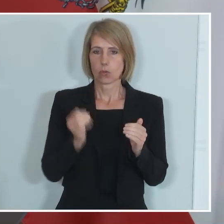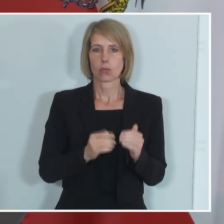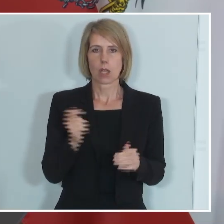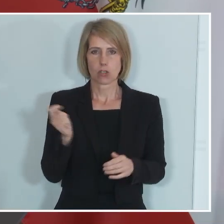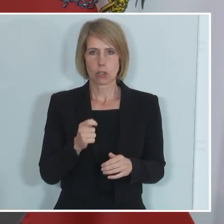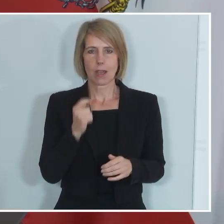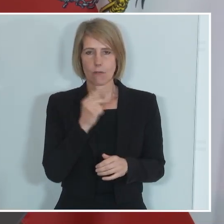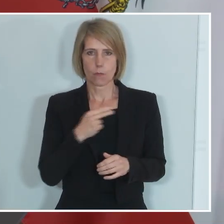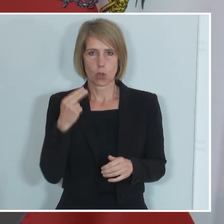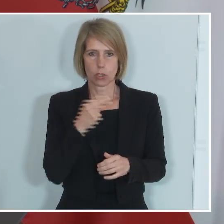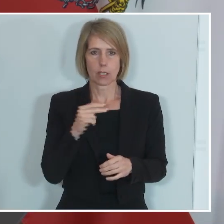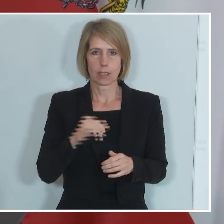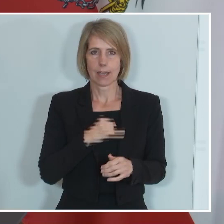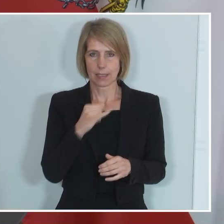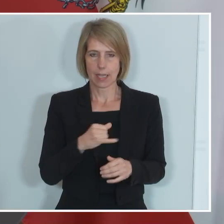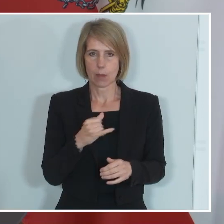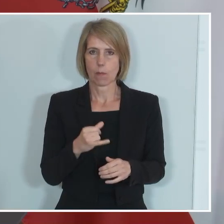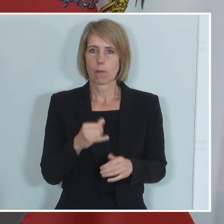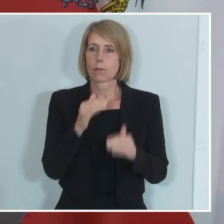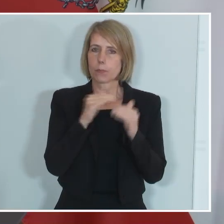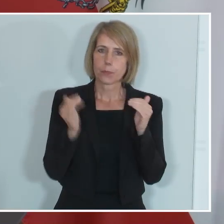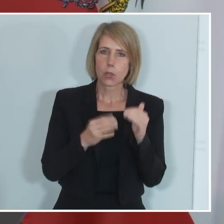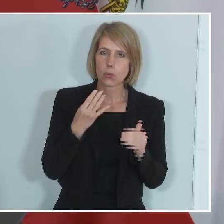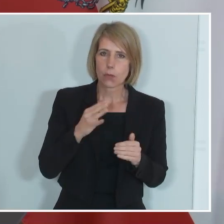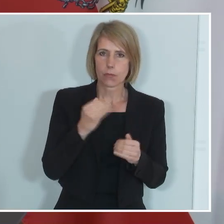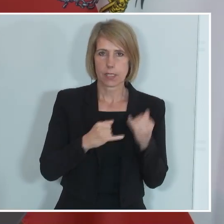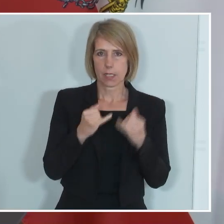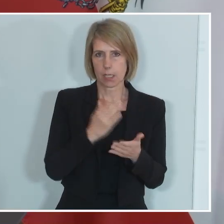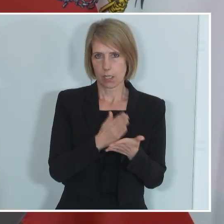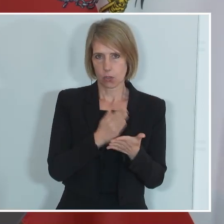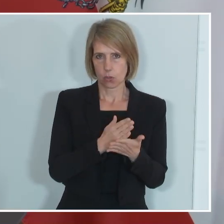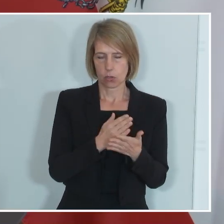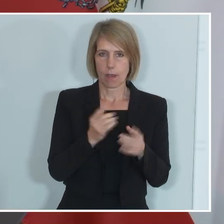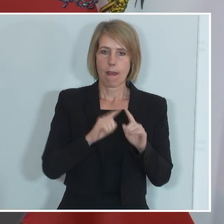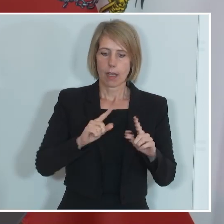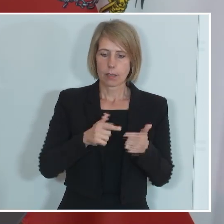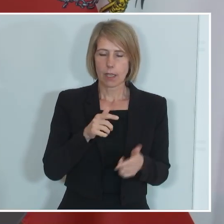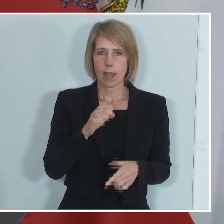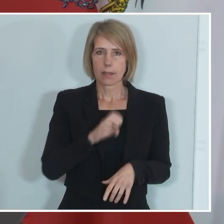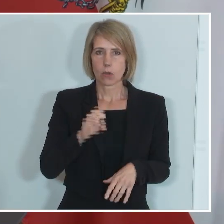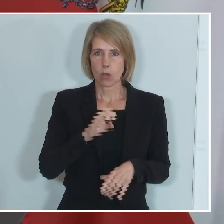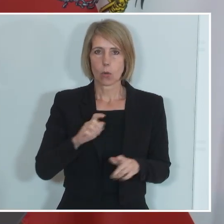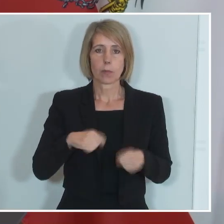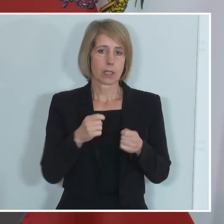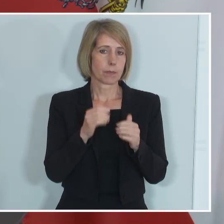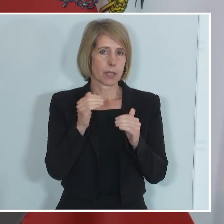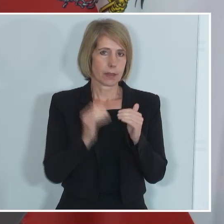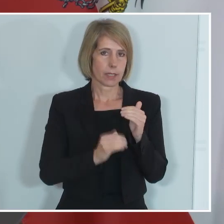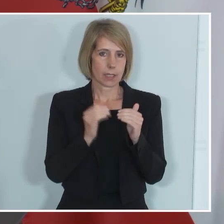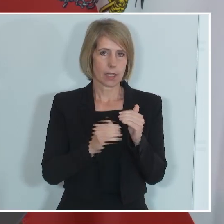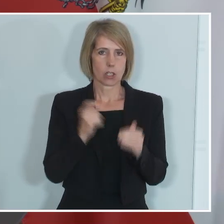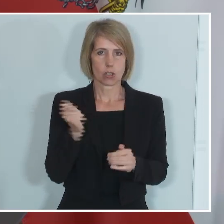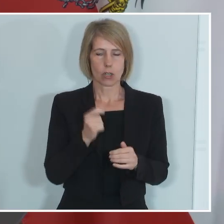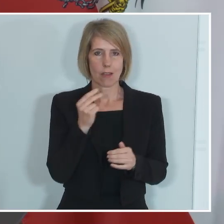Strafmündigjährigen sozusagen, also unter 14-Jährigen in Österreich. Und wir wissen auch, dass es in anderen Ländern Europas teilweise eine niedrigere Strafmündigkeit